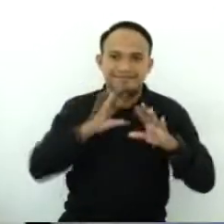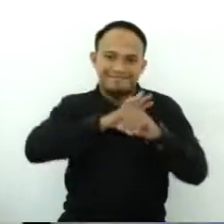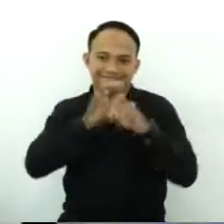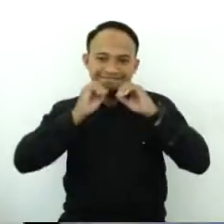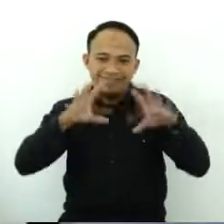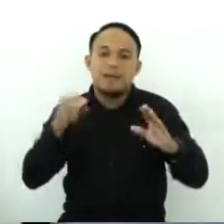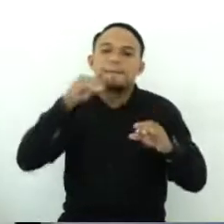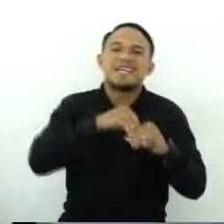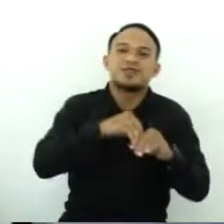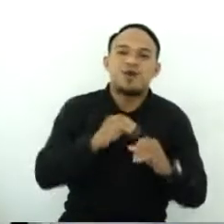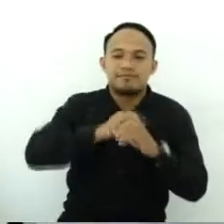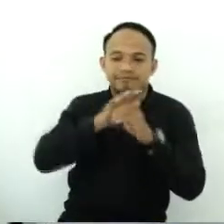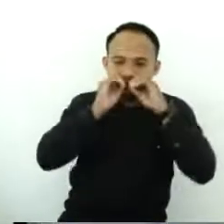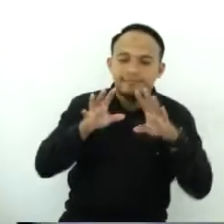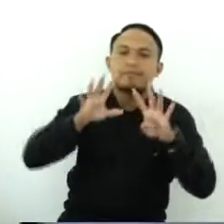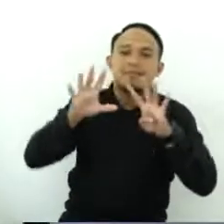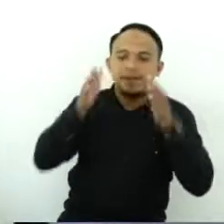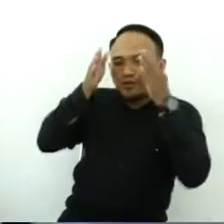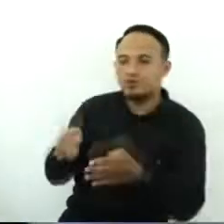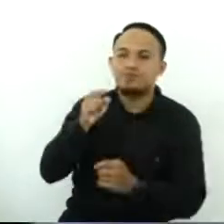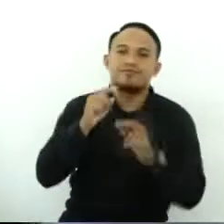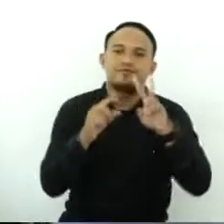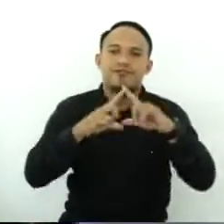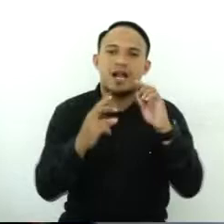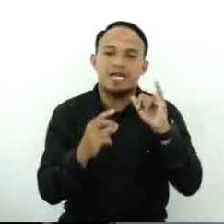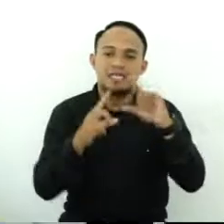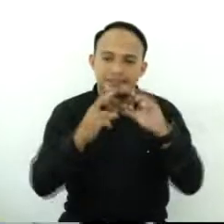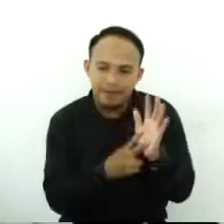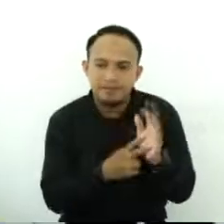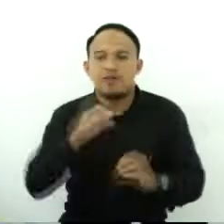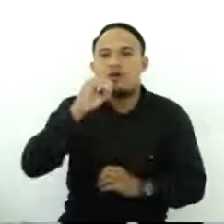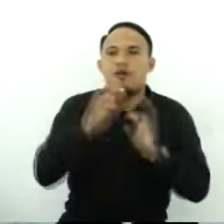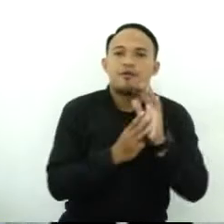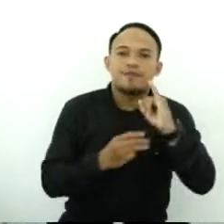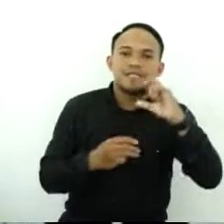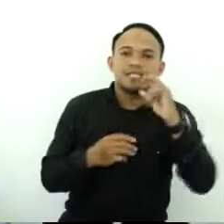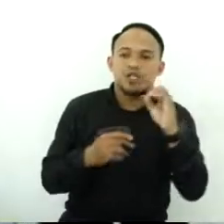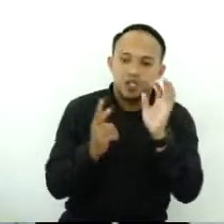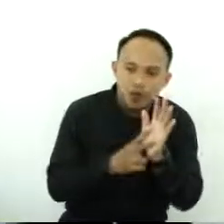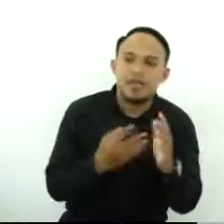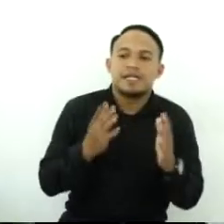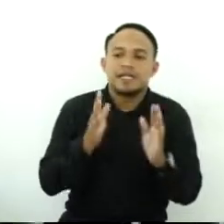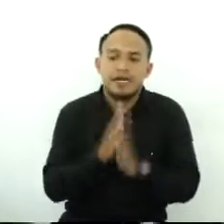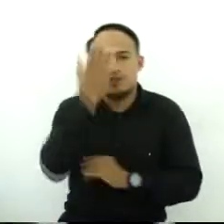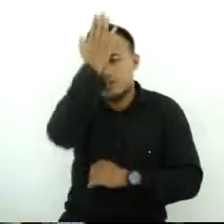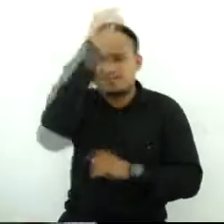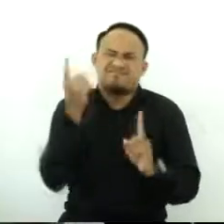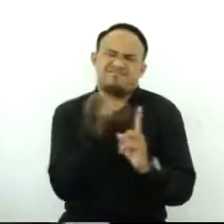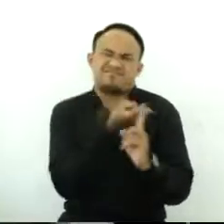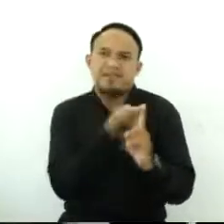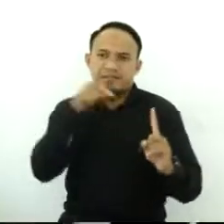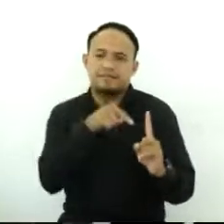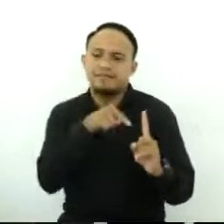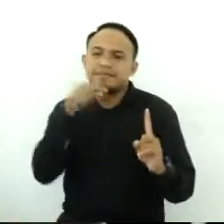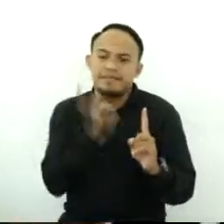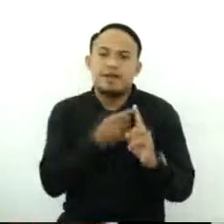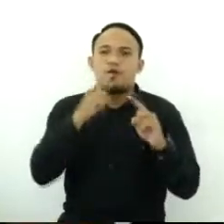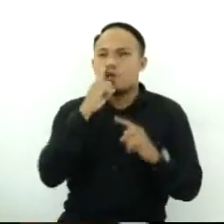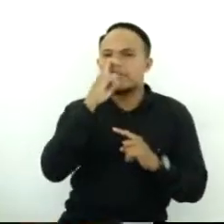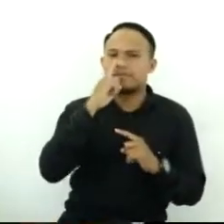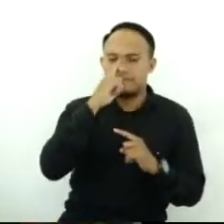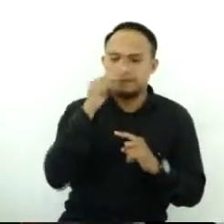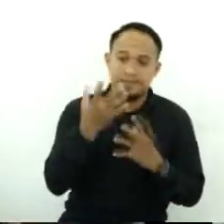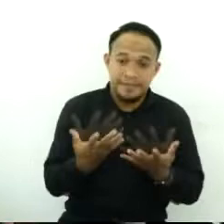ini sebagai upaya mencegah masuknya covert 19 khusus varian omicron ke Gorontalo pemeriksaan